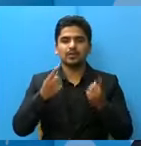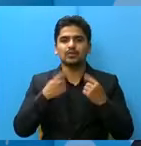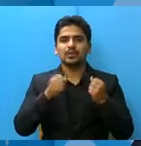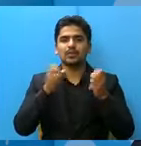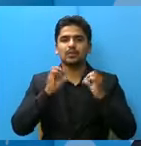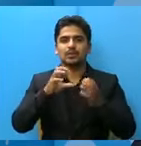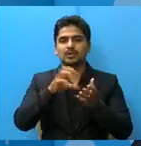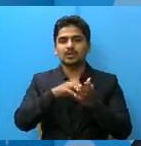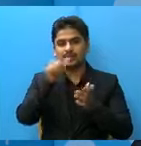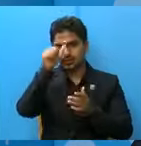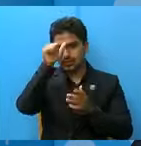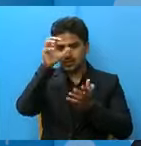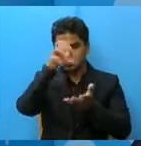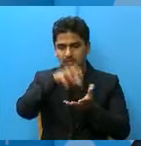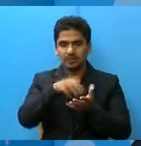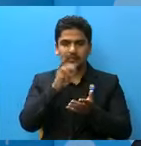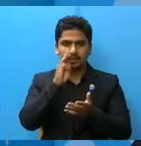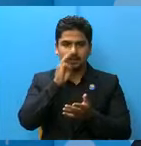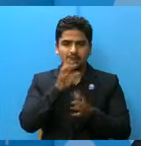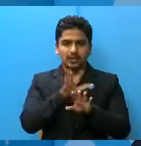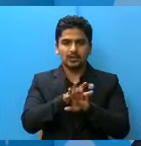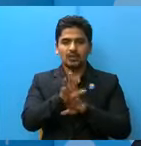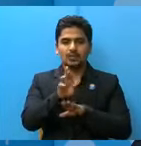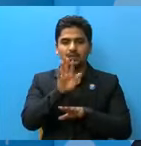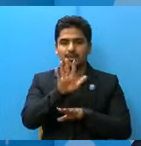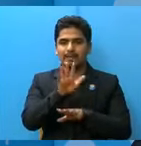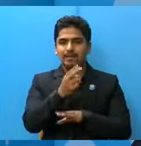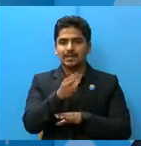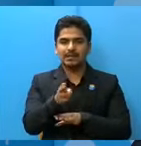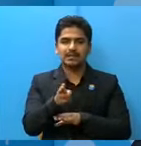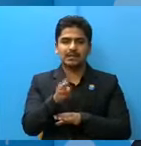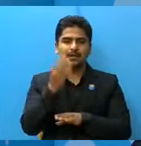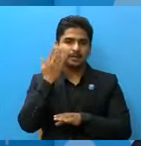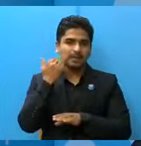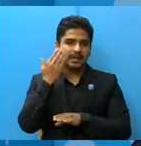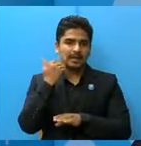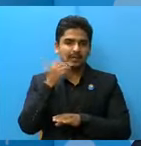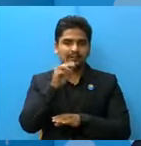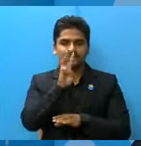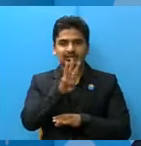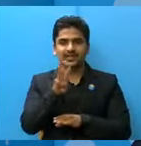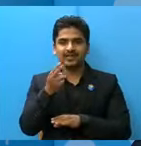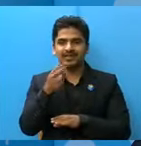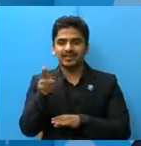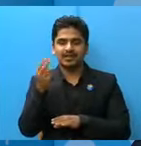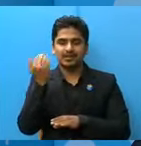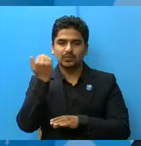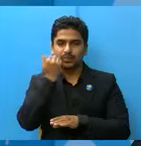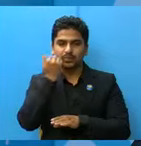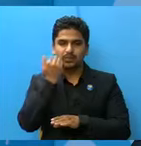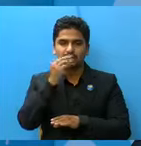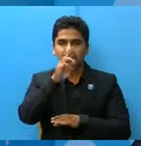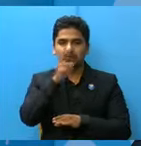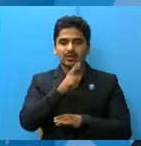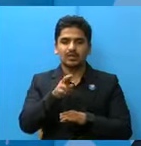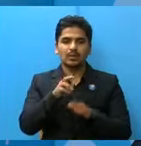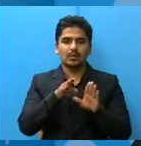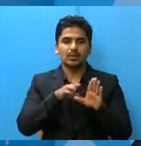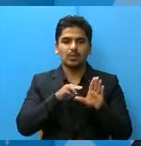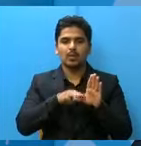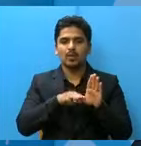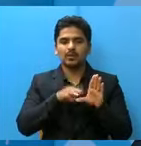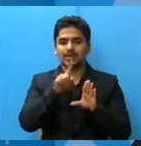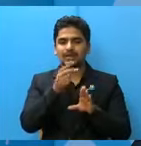पर्योक साला जनुक पूर्मा रवतार को पान जना महिल तेत्तिह जना पुरुस र महोत्तरी को